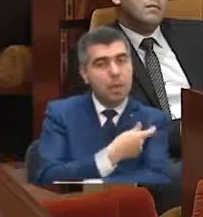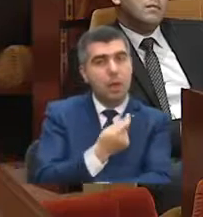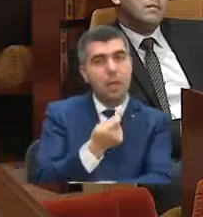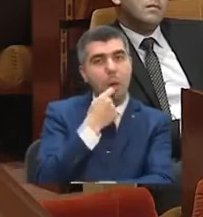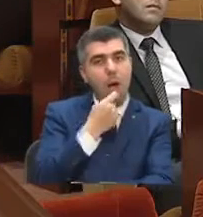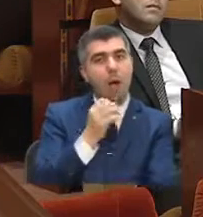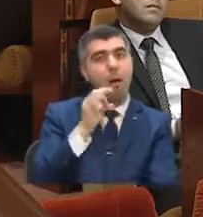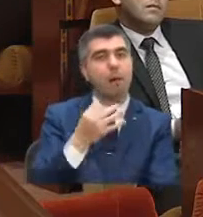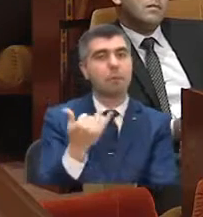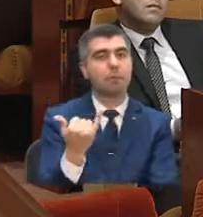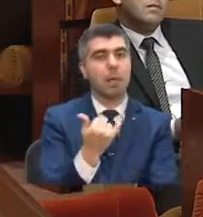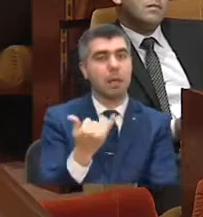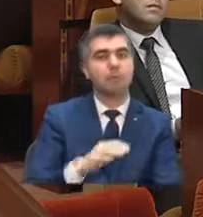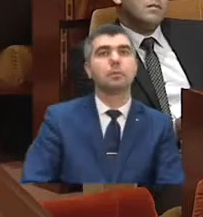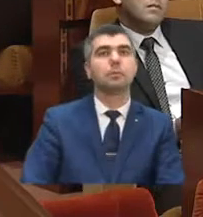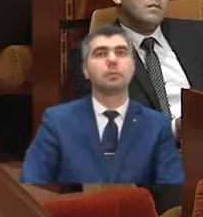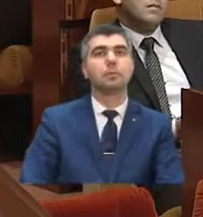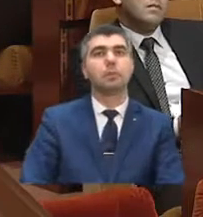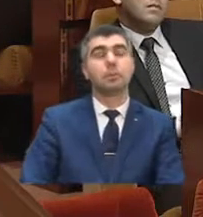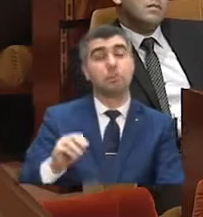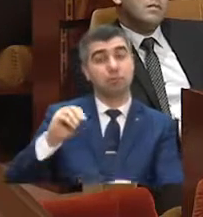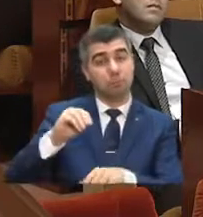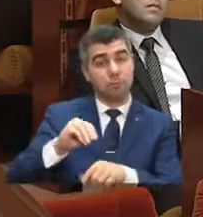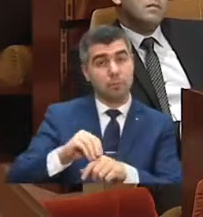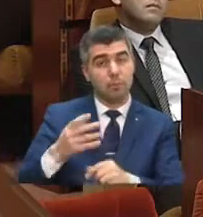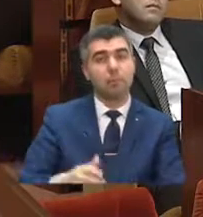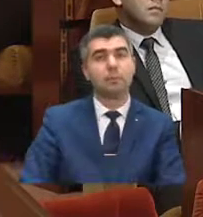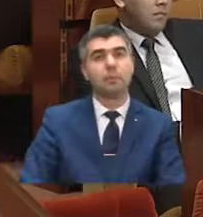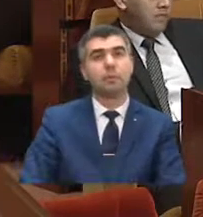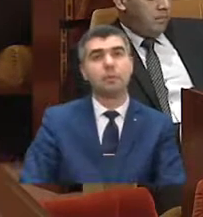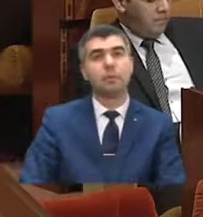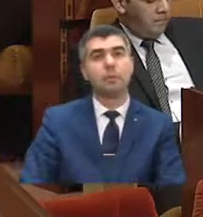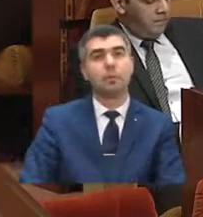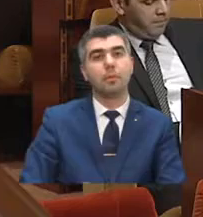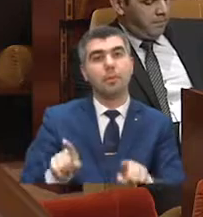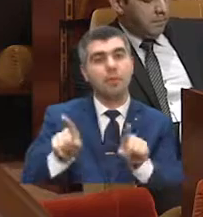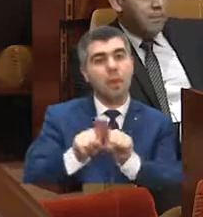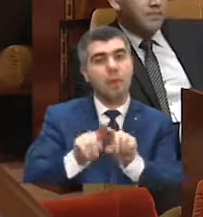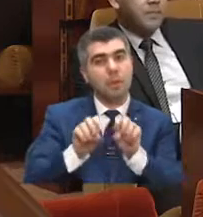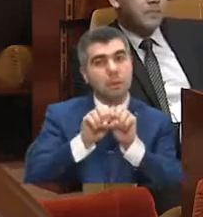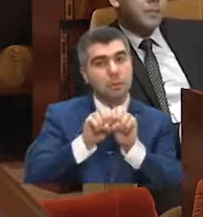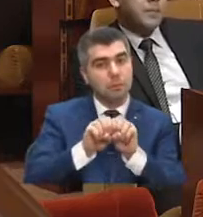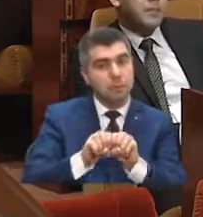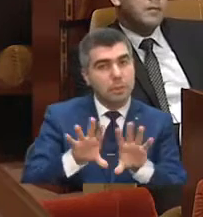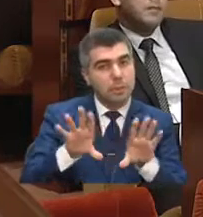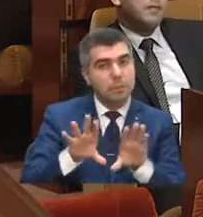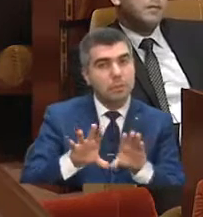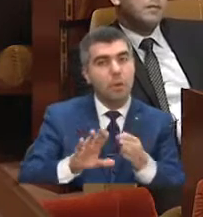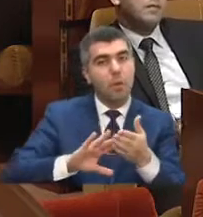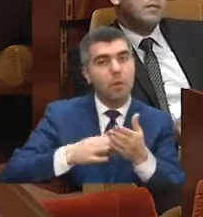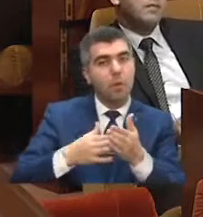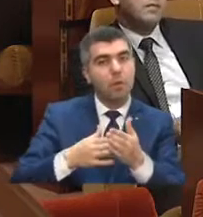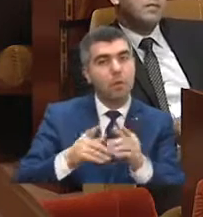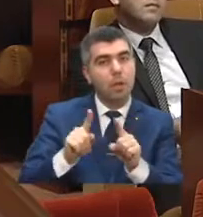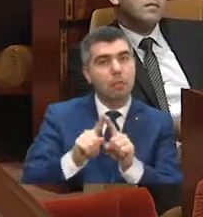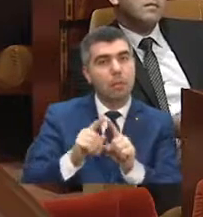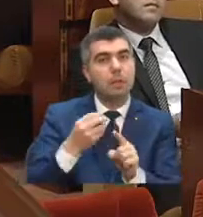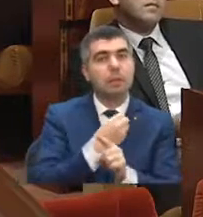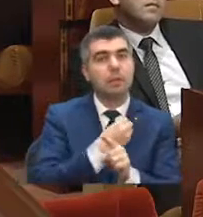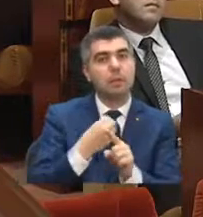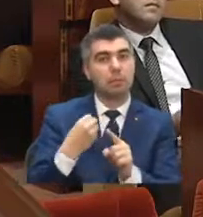الضرورية، كما تشكل فرصة لتسليط الأضواء على قدرات المستشفى